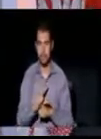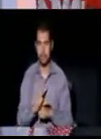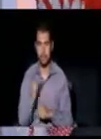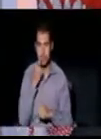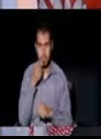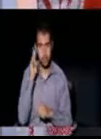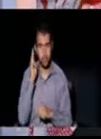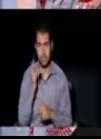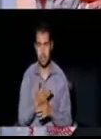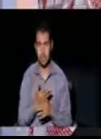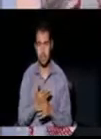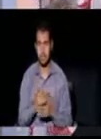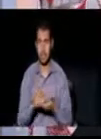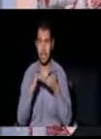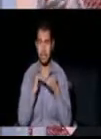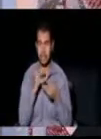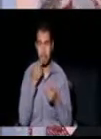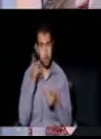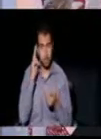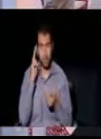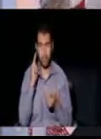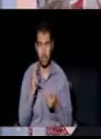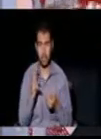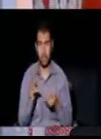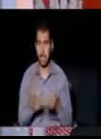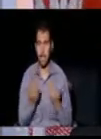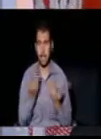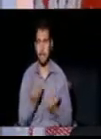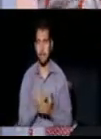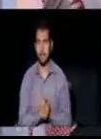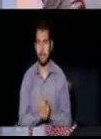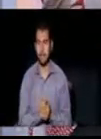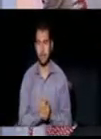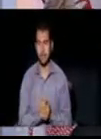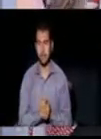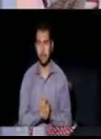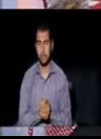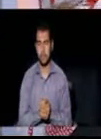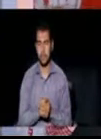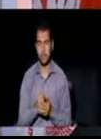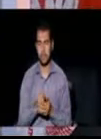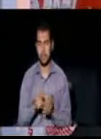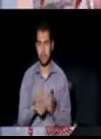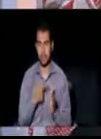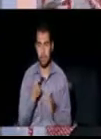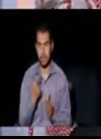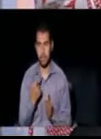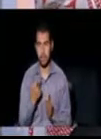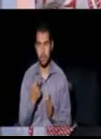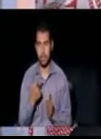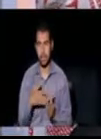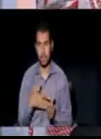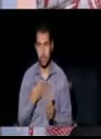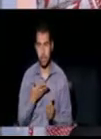خاطر يجيبوا حقوق الصم. في حاجات كتيرة قوي هي ناقصاهم. أول حاجة هم